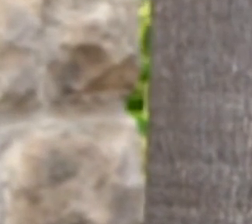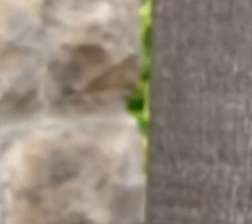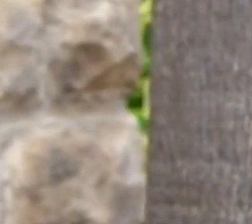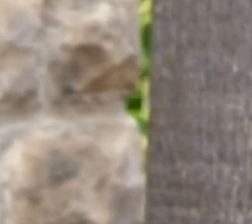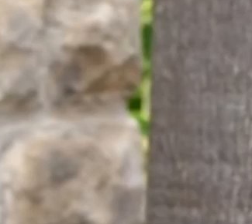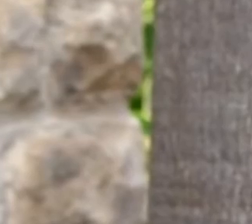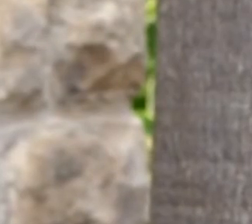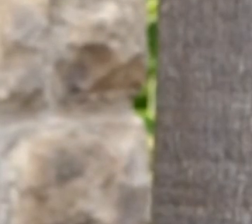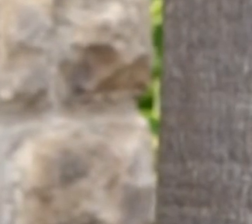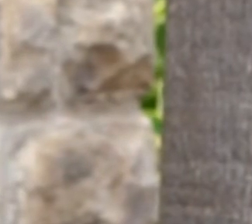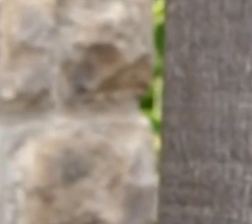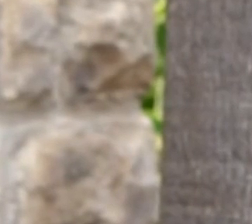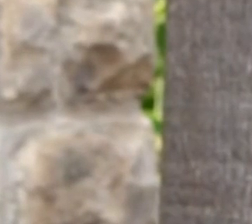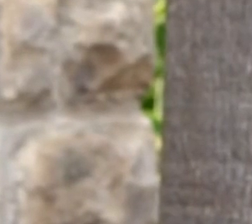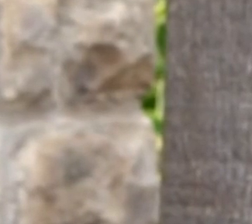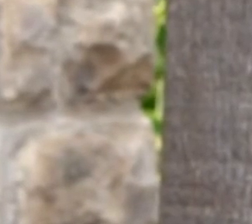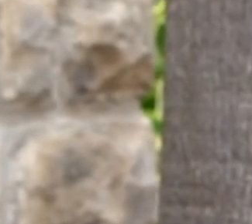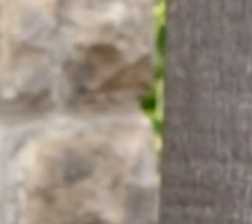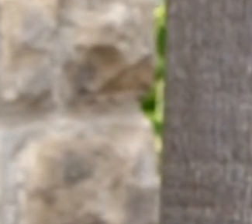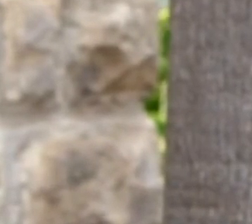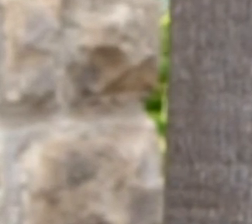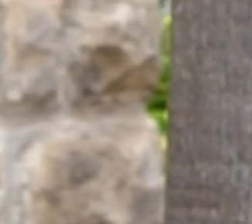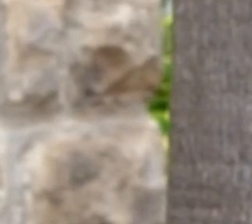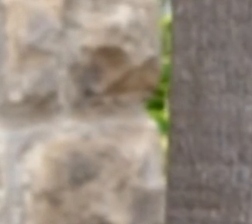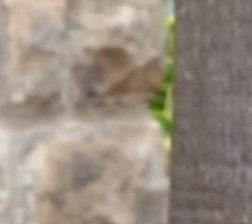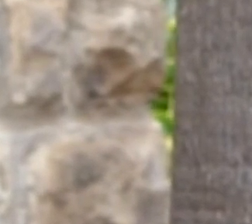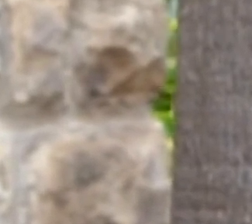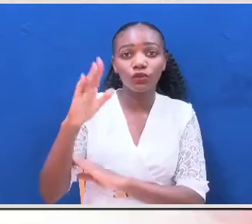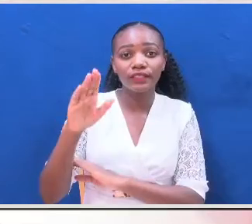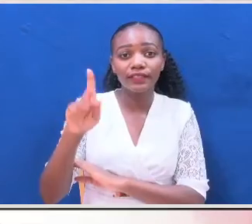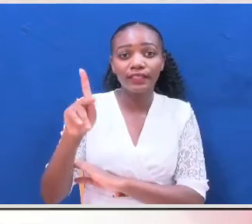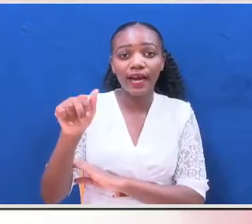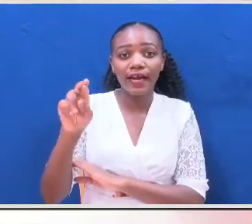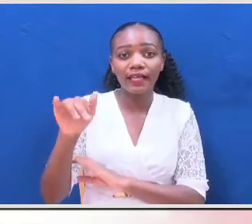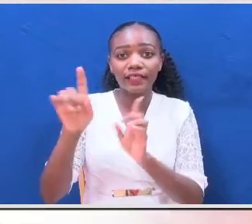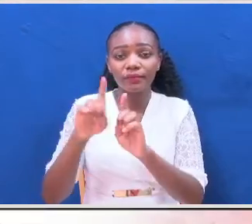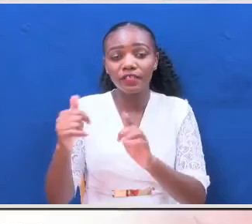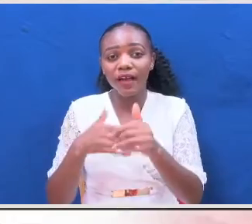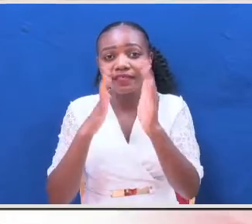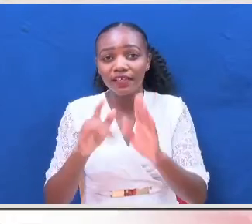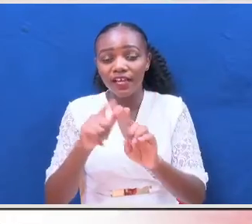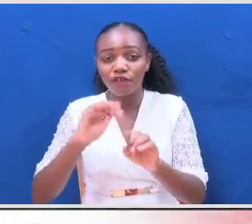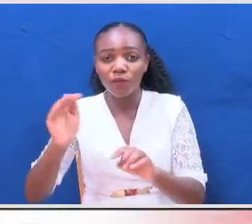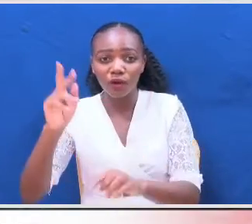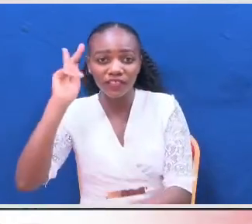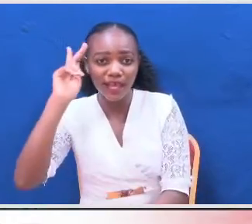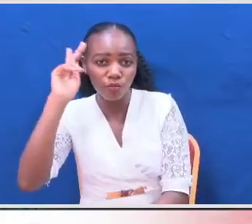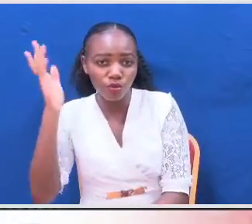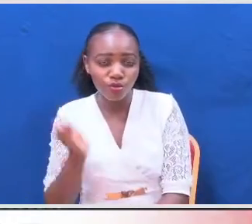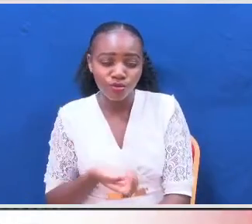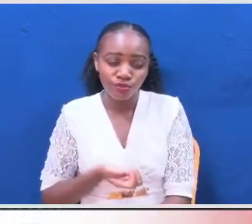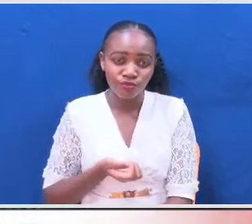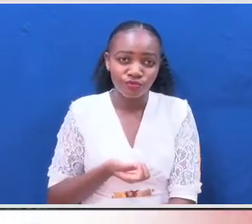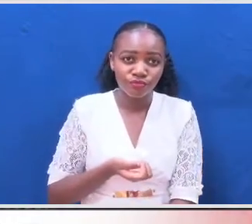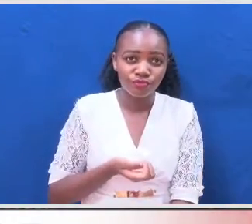huo ukitumwa na katibu katika wizara ya usalama wa ndani Karaja Kibisho na viongozi kutoka kaunti ya Kiambu. Having